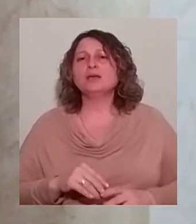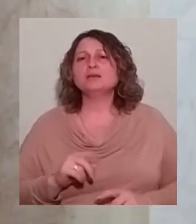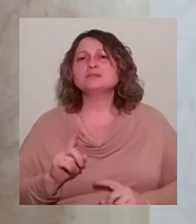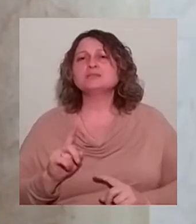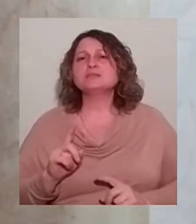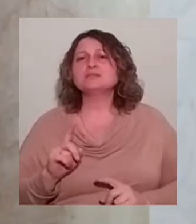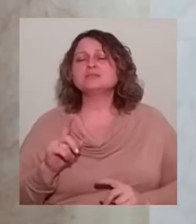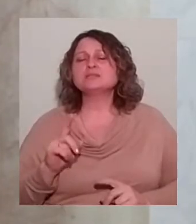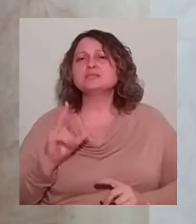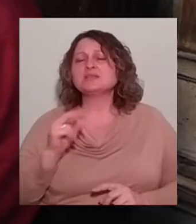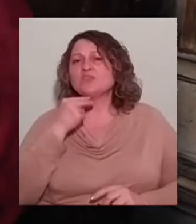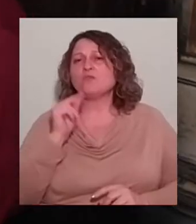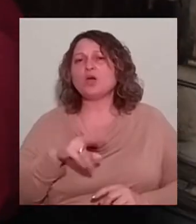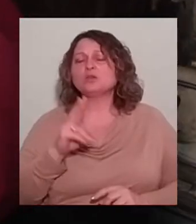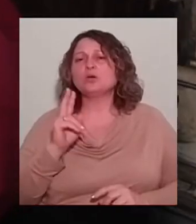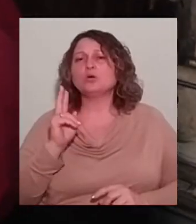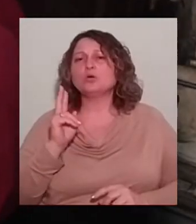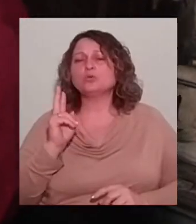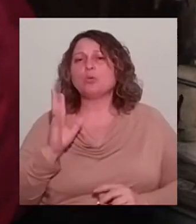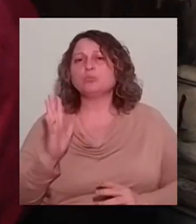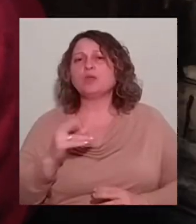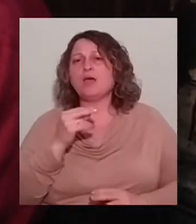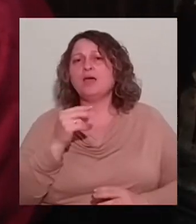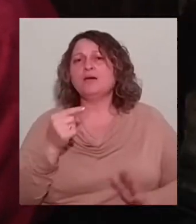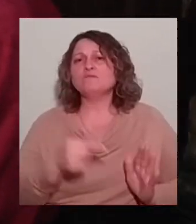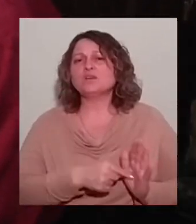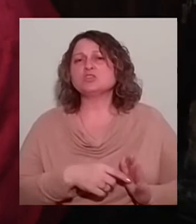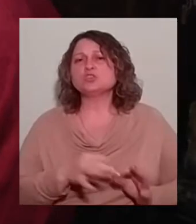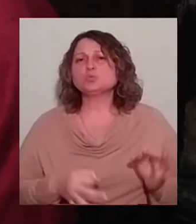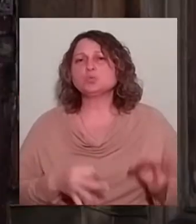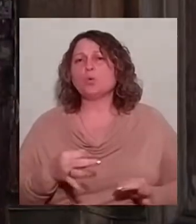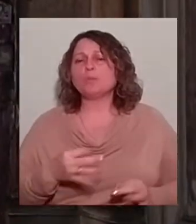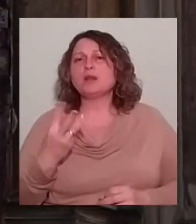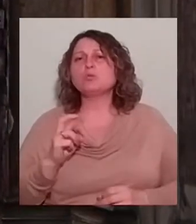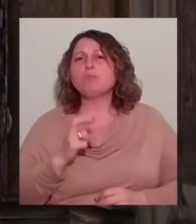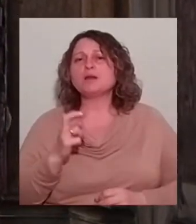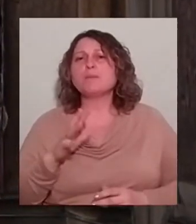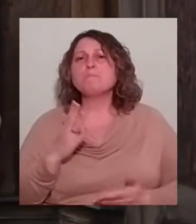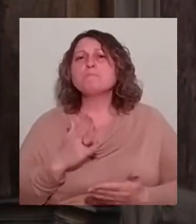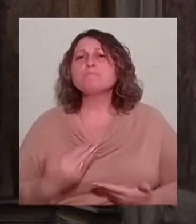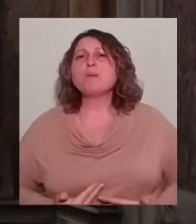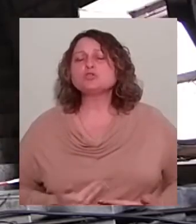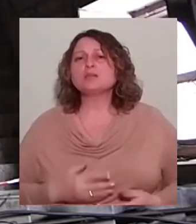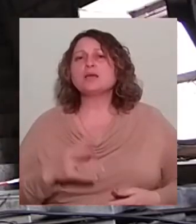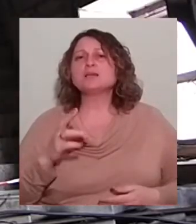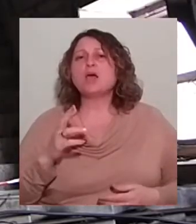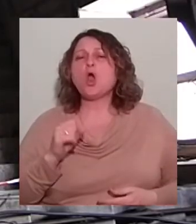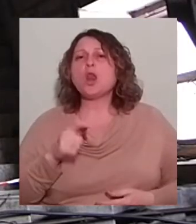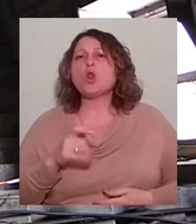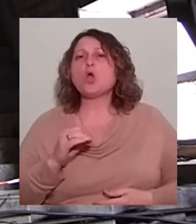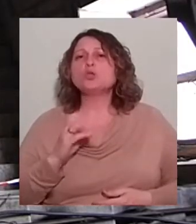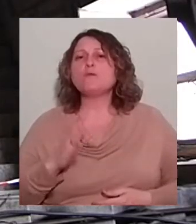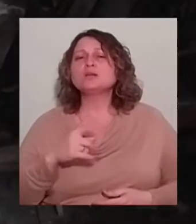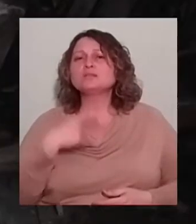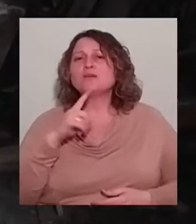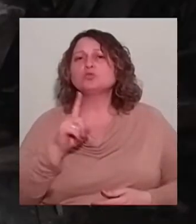звинуватці цієї, який буде визначений судом. 3 березня нашим кореспондентам мешканець будинку Олег Логінов розказав, що загоряння сталося в